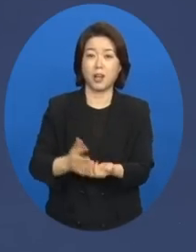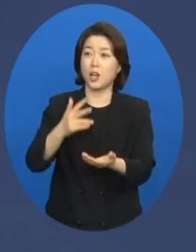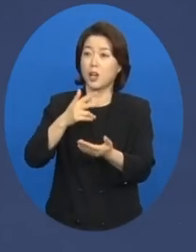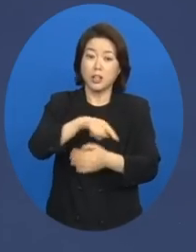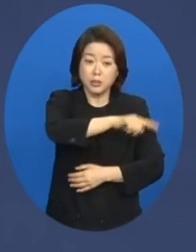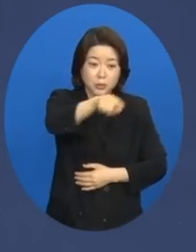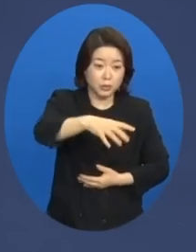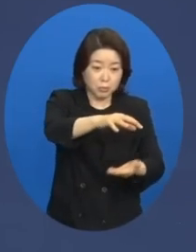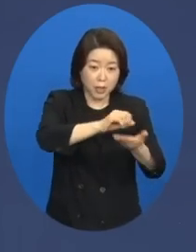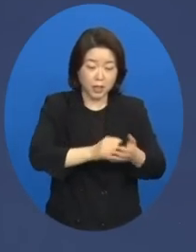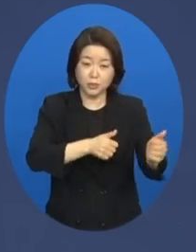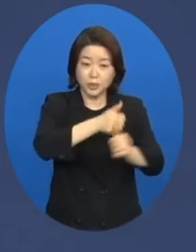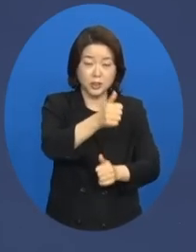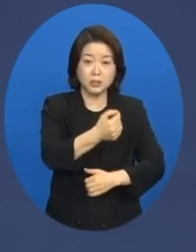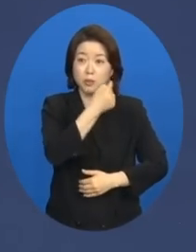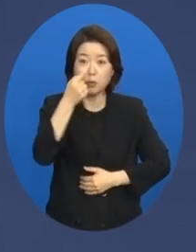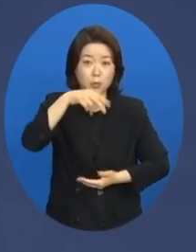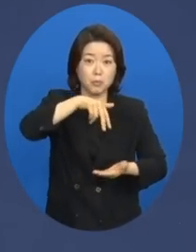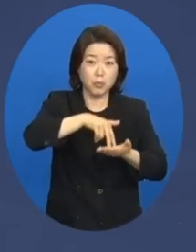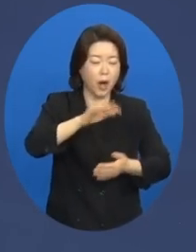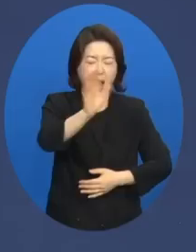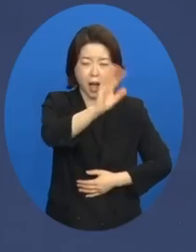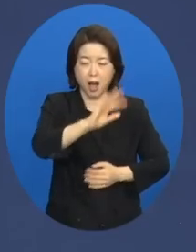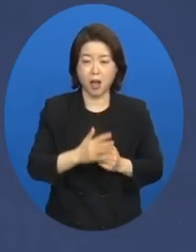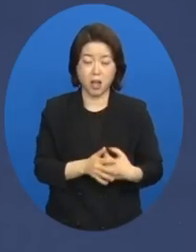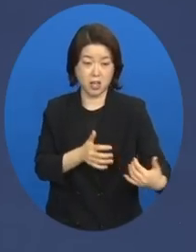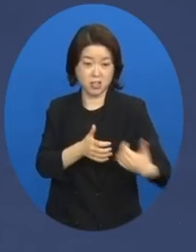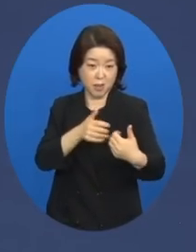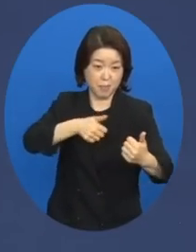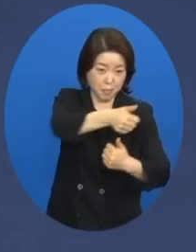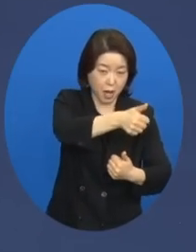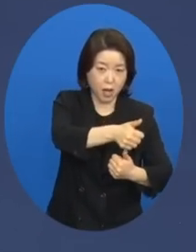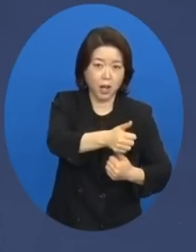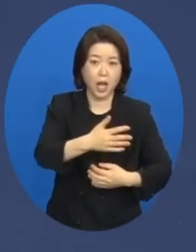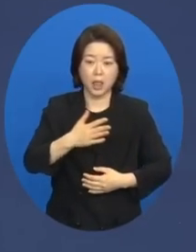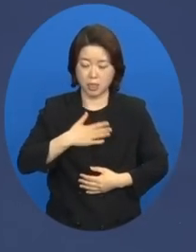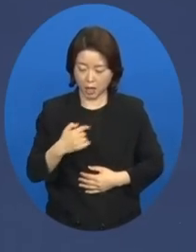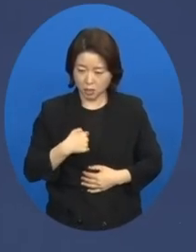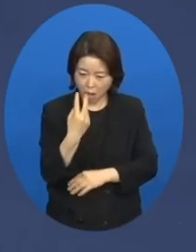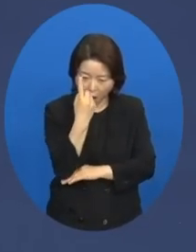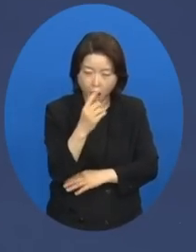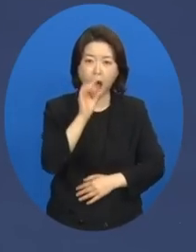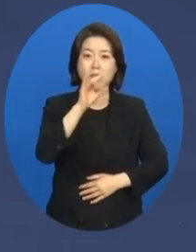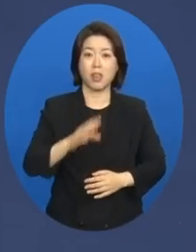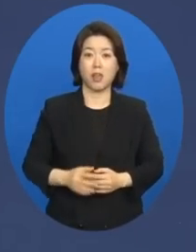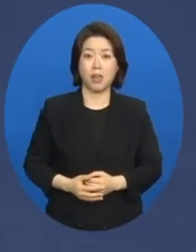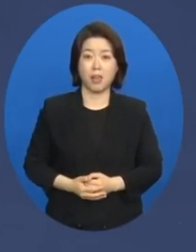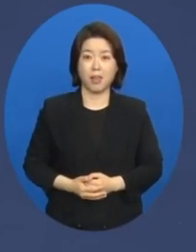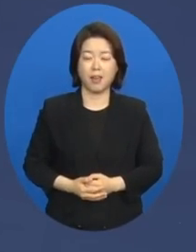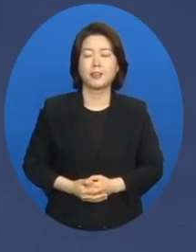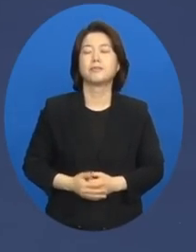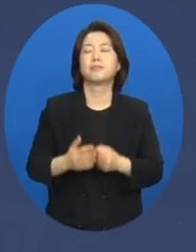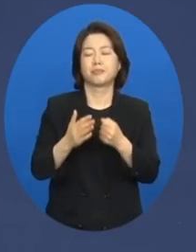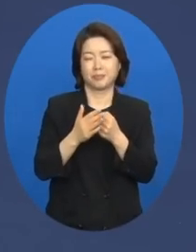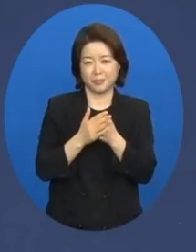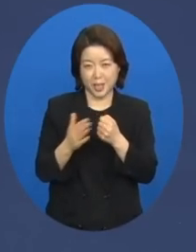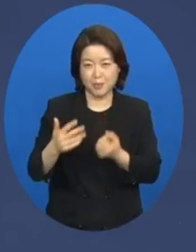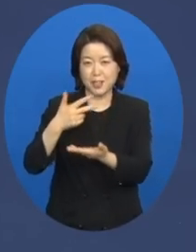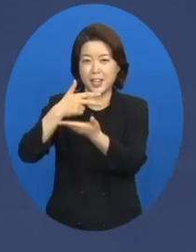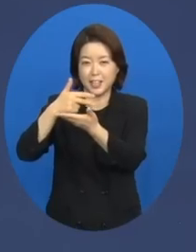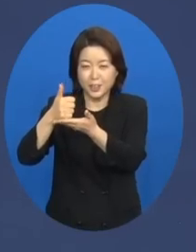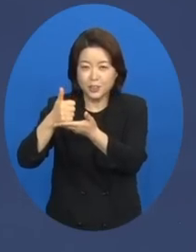수 있다는 보장이 없어요. 적을 물리친데도 내가 나를 또 지킬 수 없는 상황이 있고. 자, 그래서